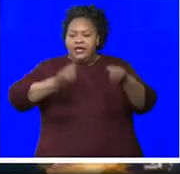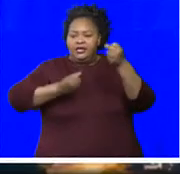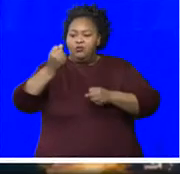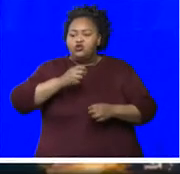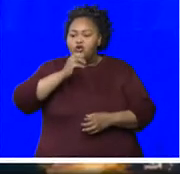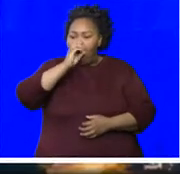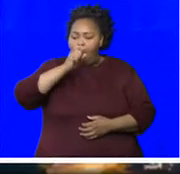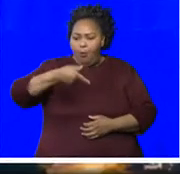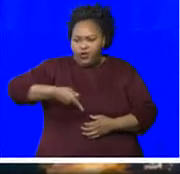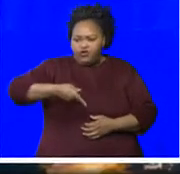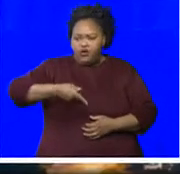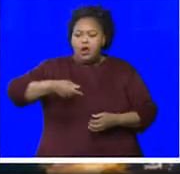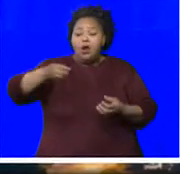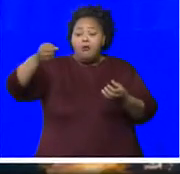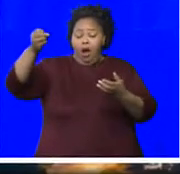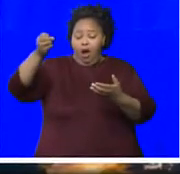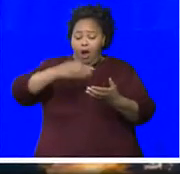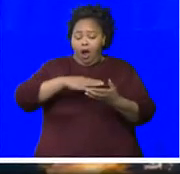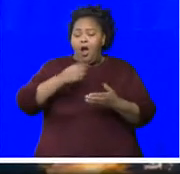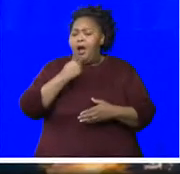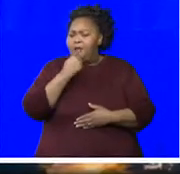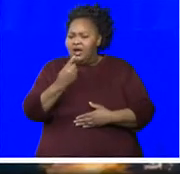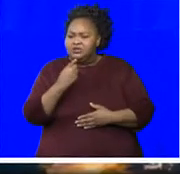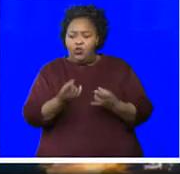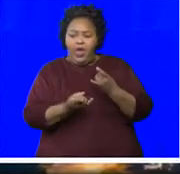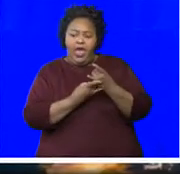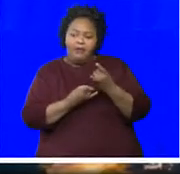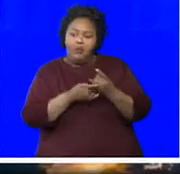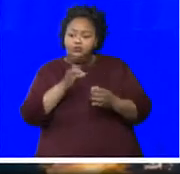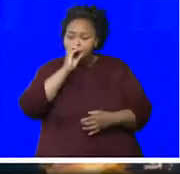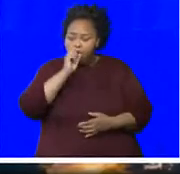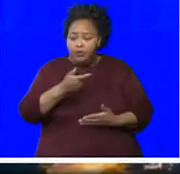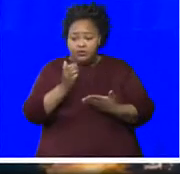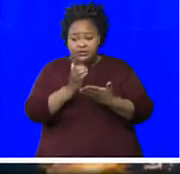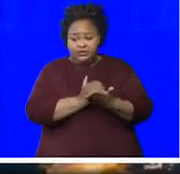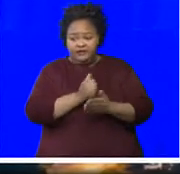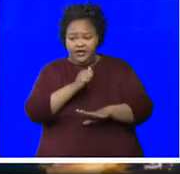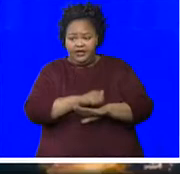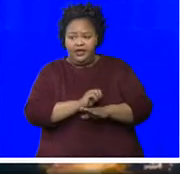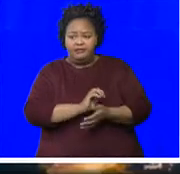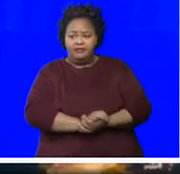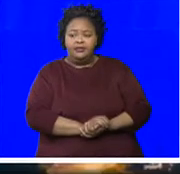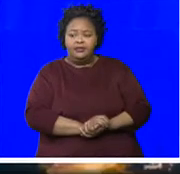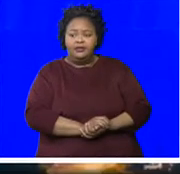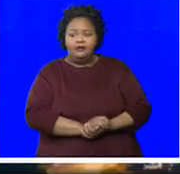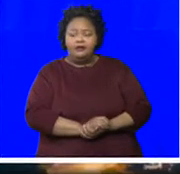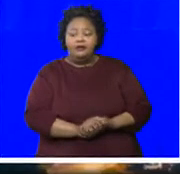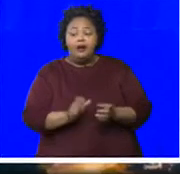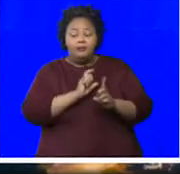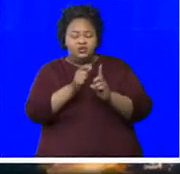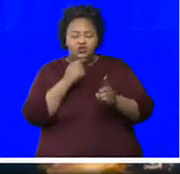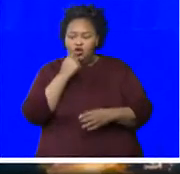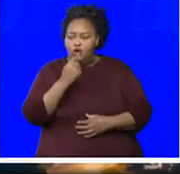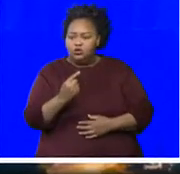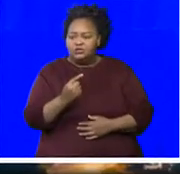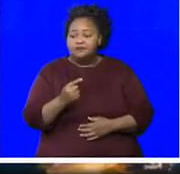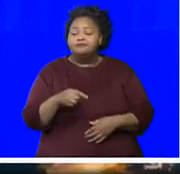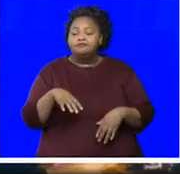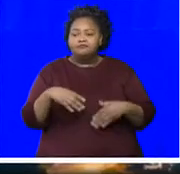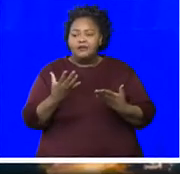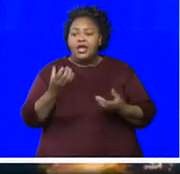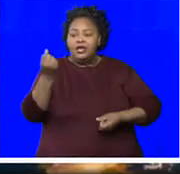Umphathi wenkampani lethengisa la maphilisi Nthabiseng Magongo uthi kude bungodi lobukhona lobungabangwa ngula maphilisi yetimotweni.